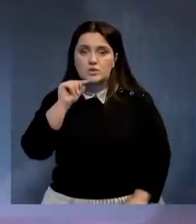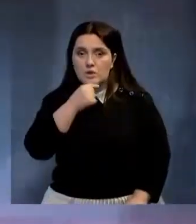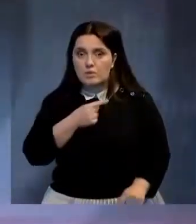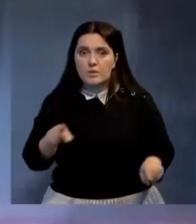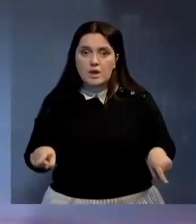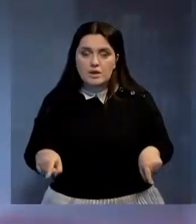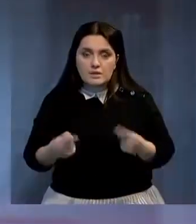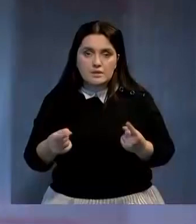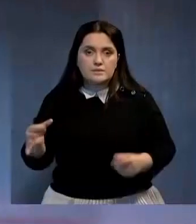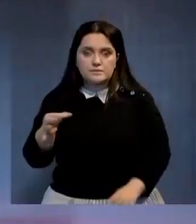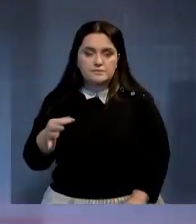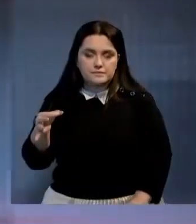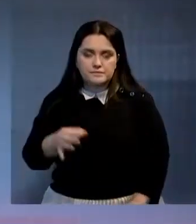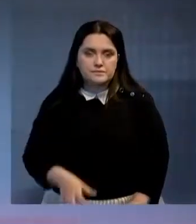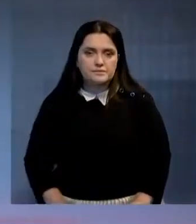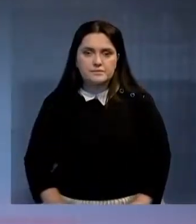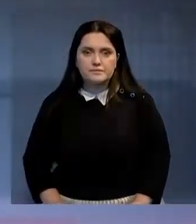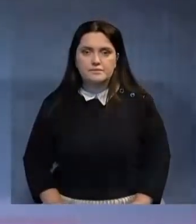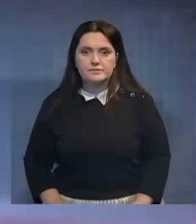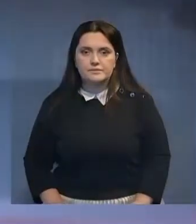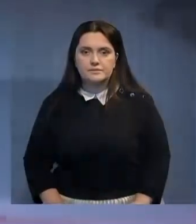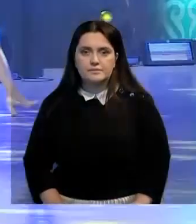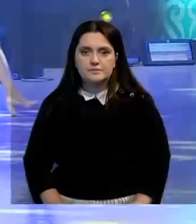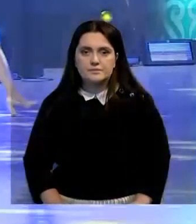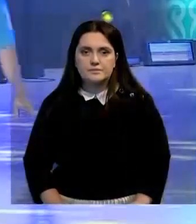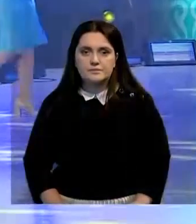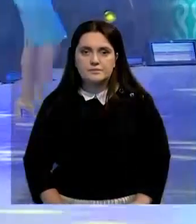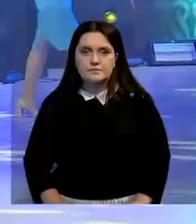подвели итоги социально-экономического развития области.